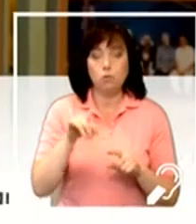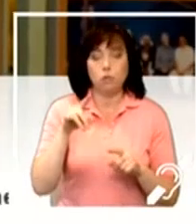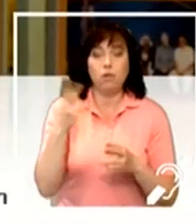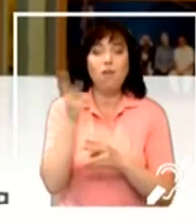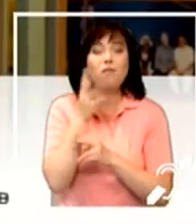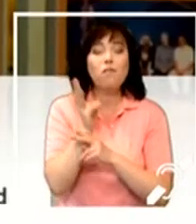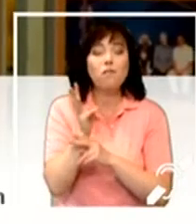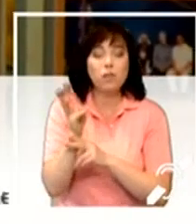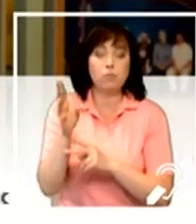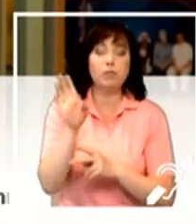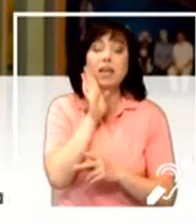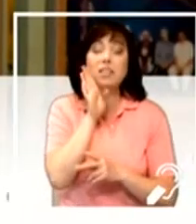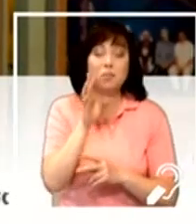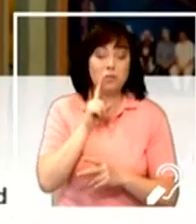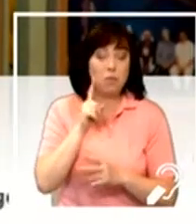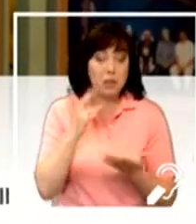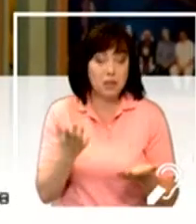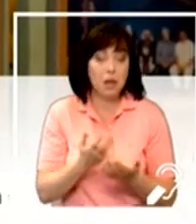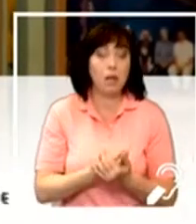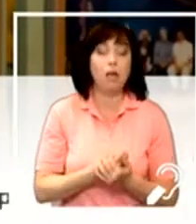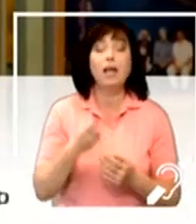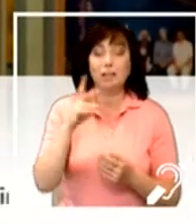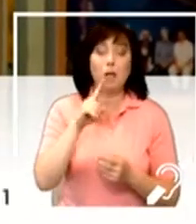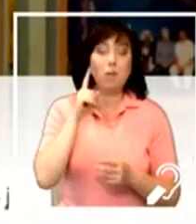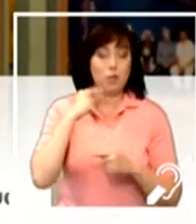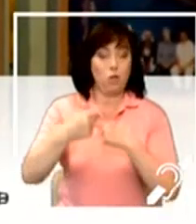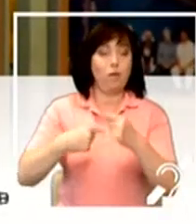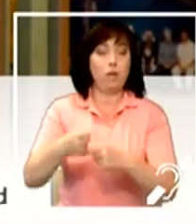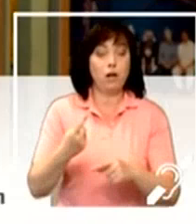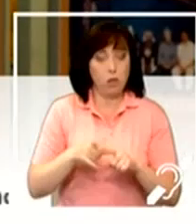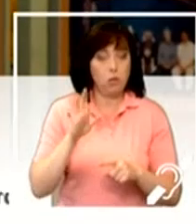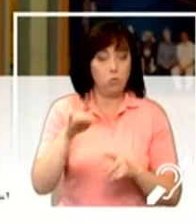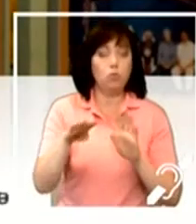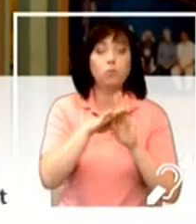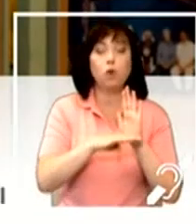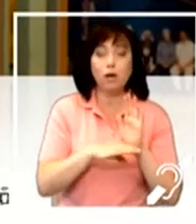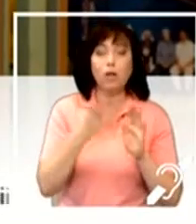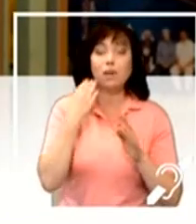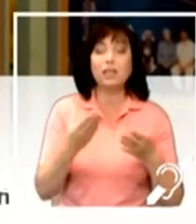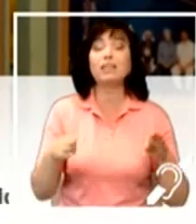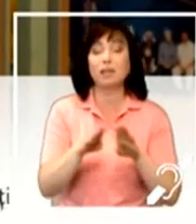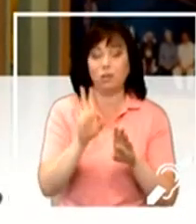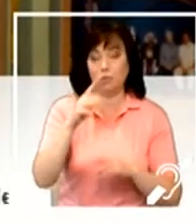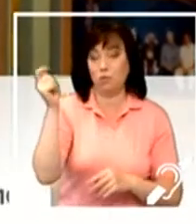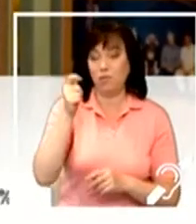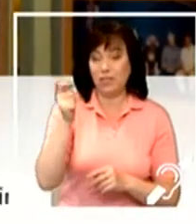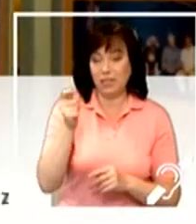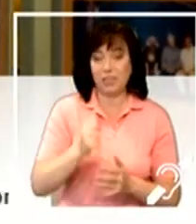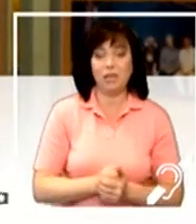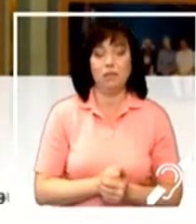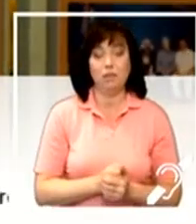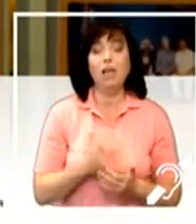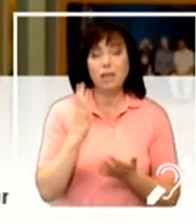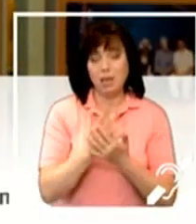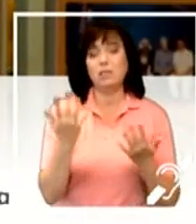fost premiat la San Sebastian, deci iarăși pentru tânăra generație. Asta va fi la programul de închidere duminică. Deci